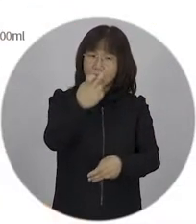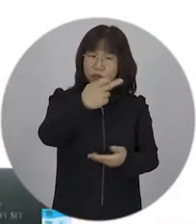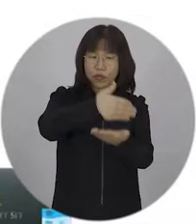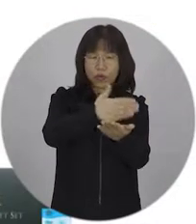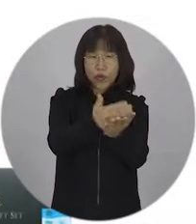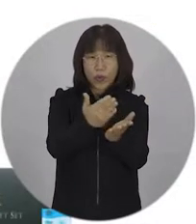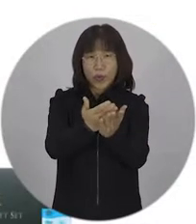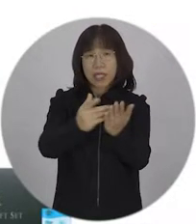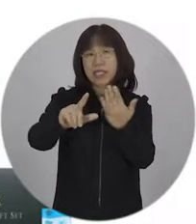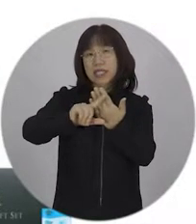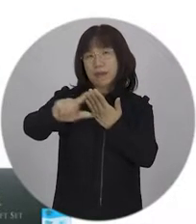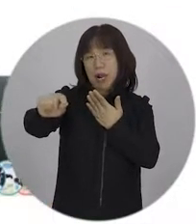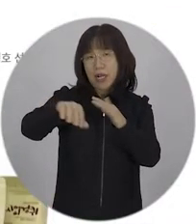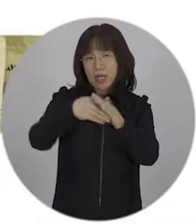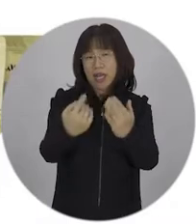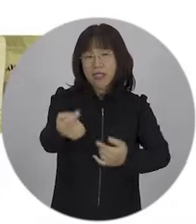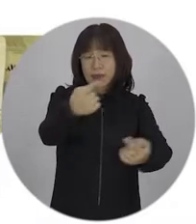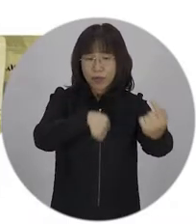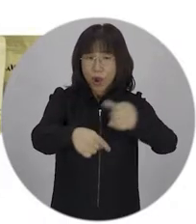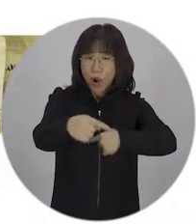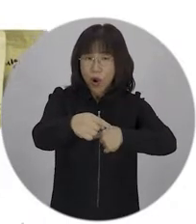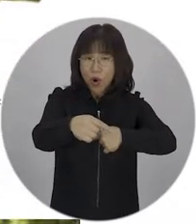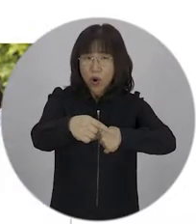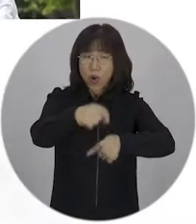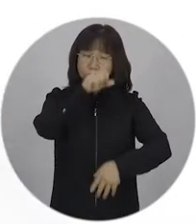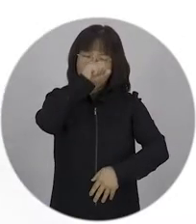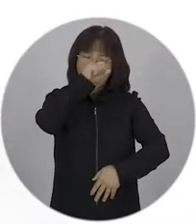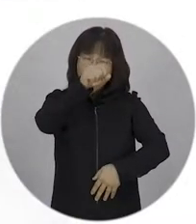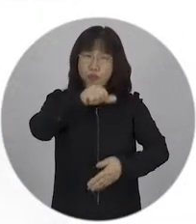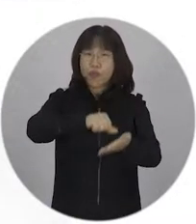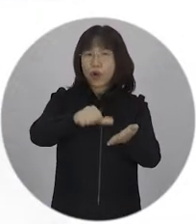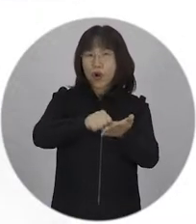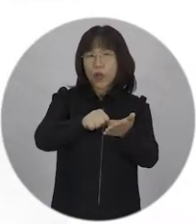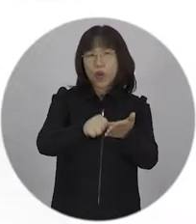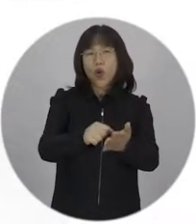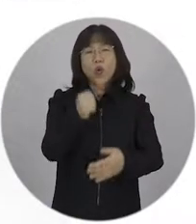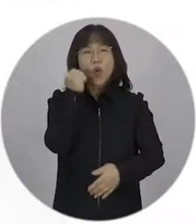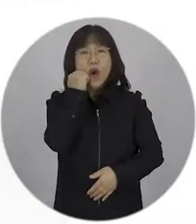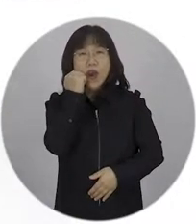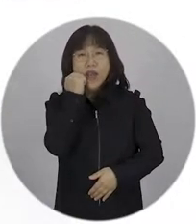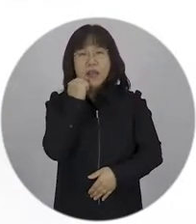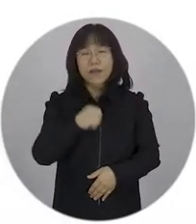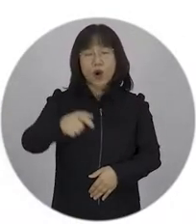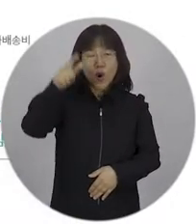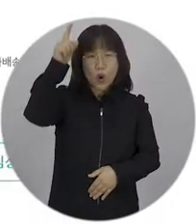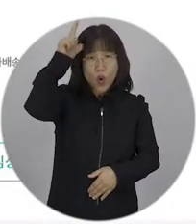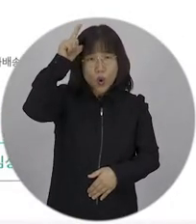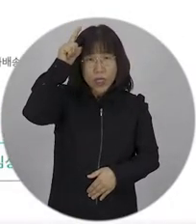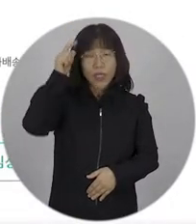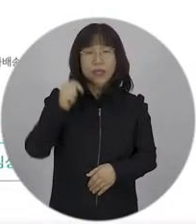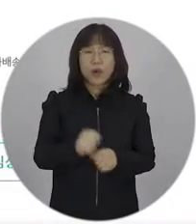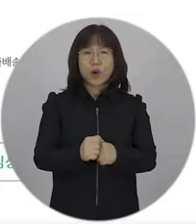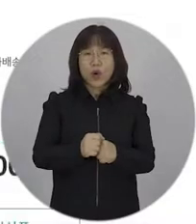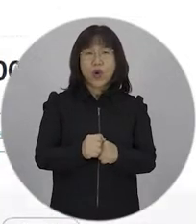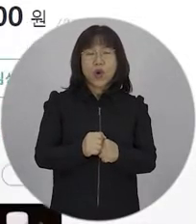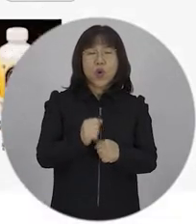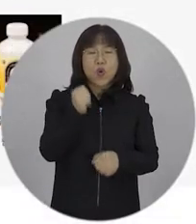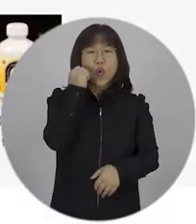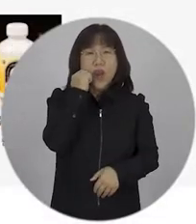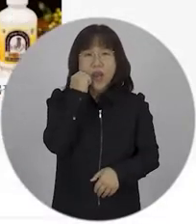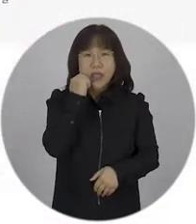참여하며 직접 생산 가공한 신선하고 우수한 품질의 과일, 한우, 한과, 김치 등 40여